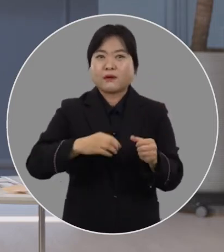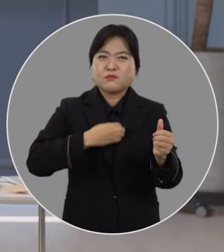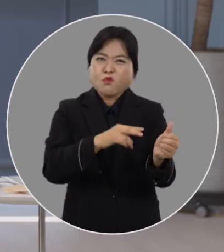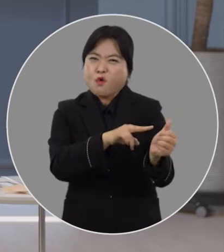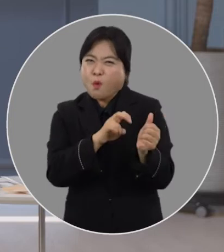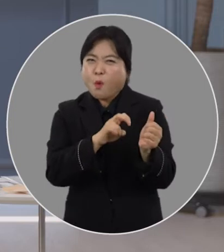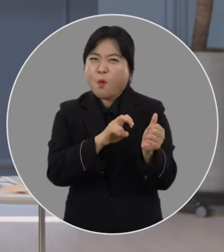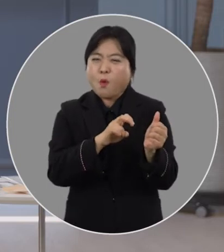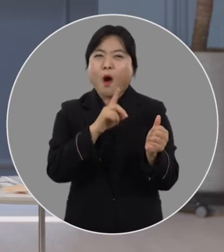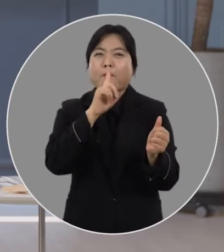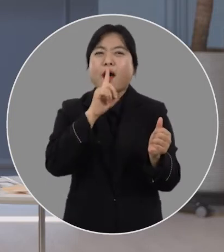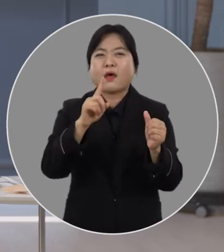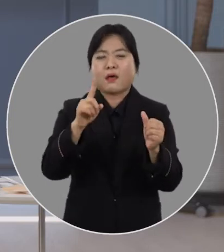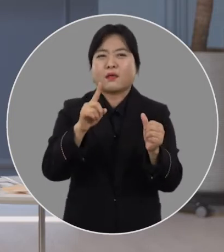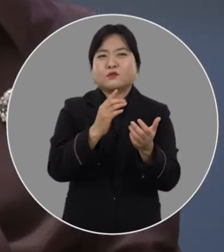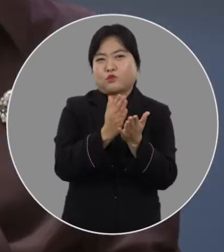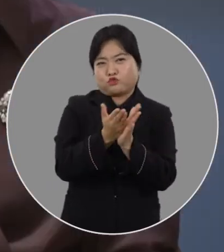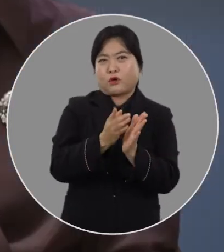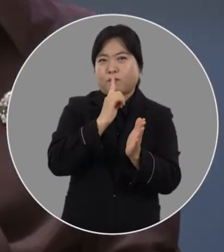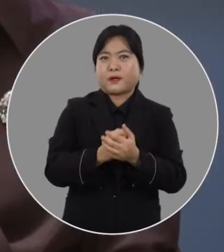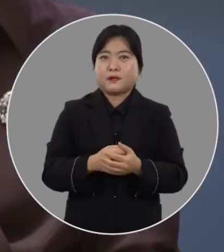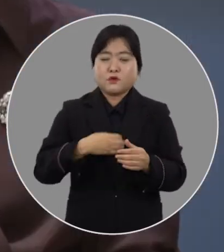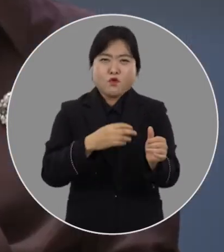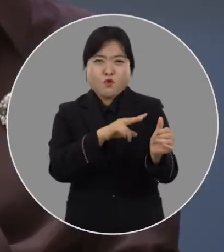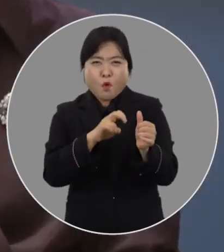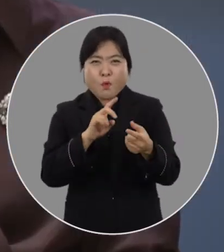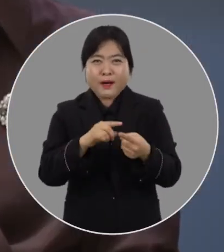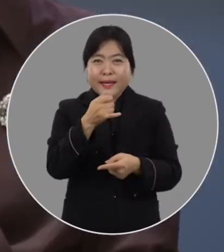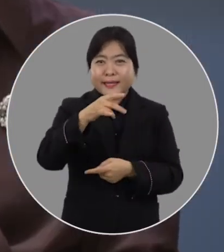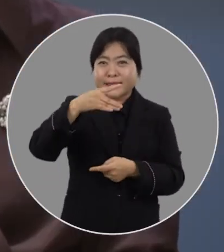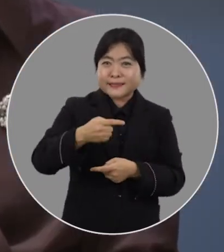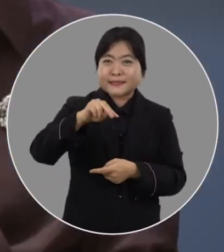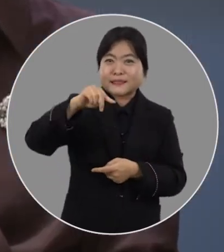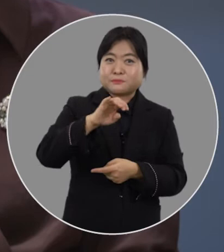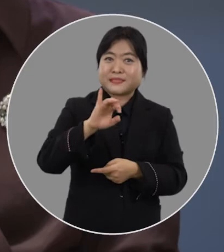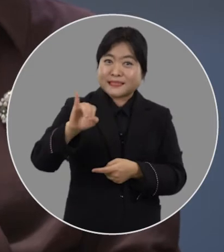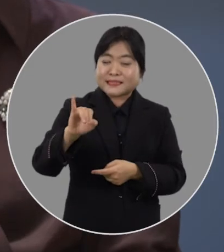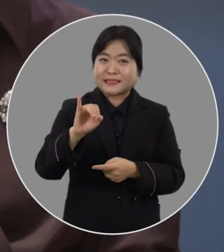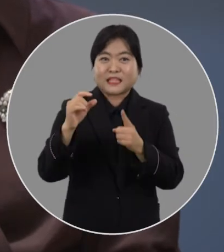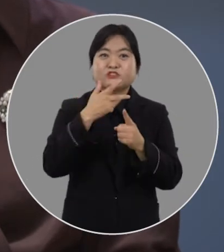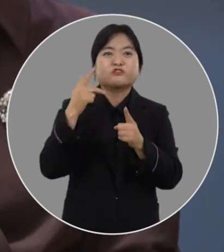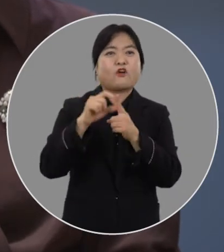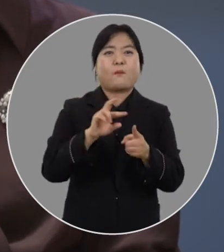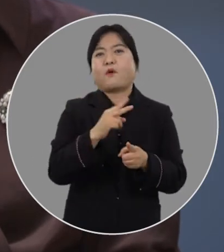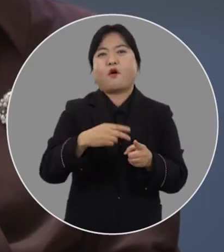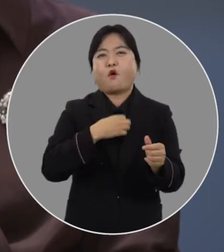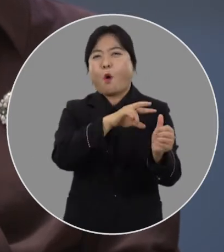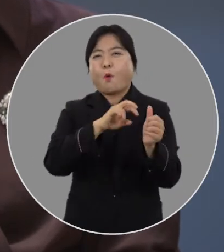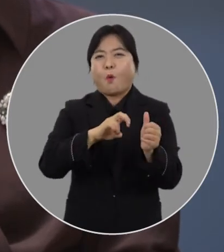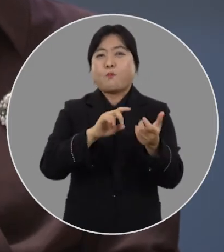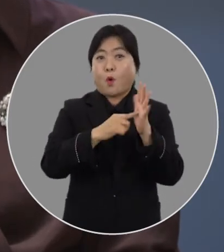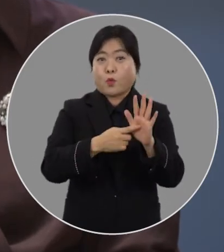표현의 일종이라고 할 수 있습니다. 혐오 표현은 헤이트 스피치의 번역어인데요.